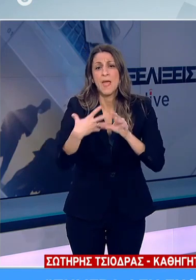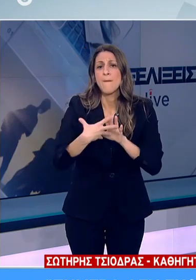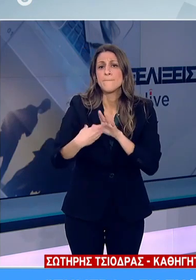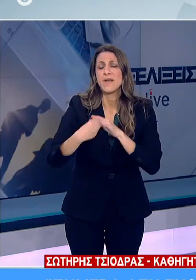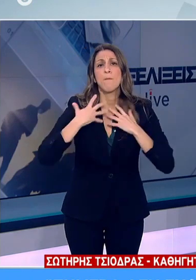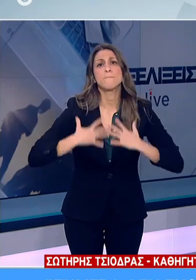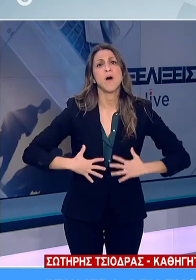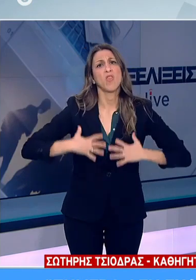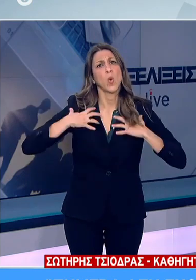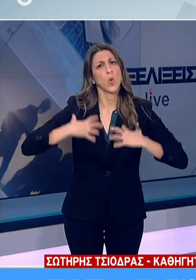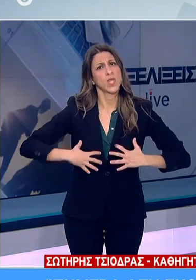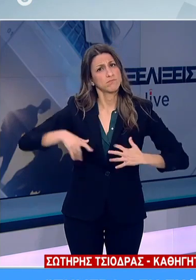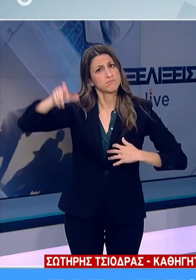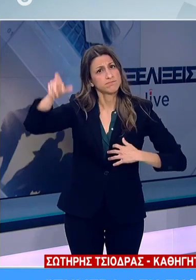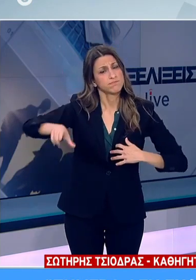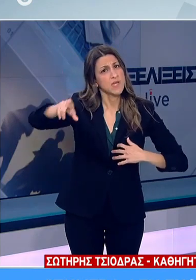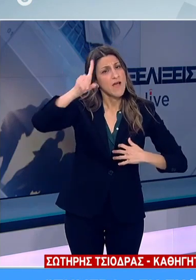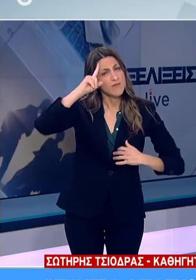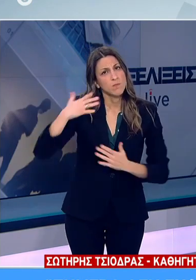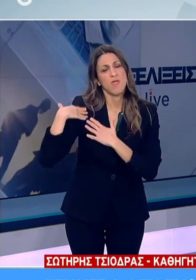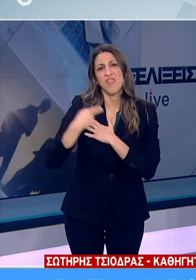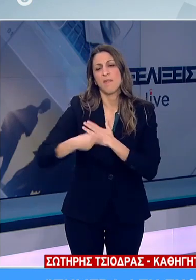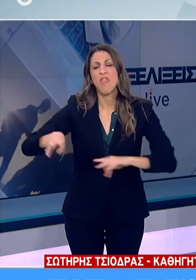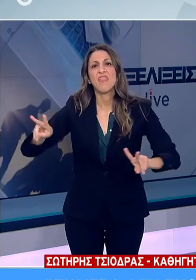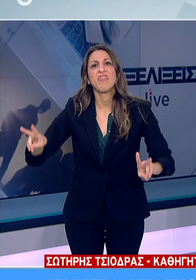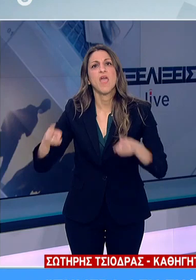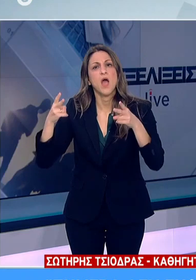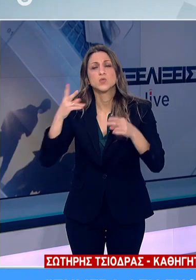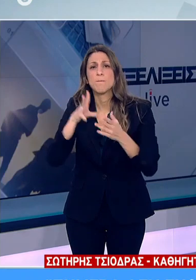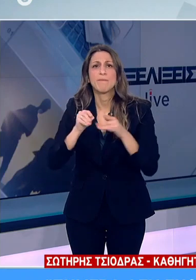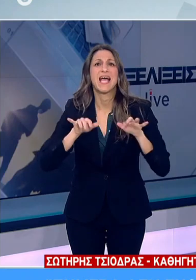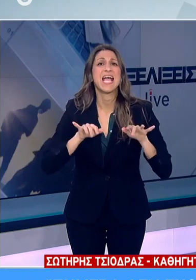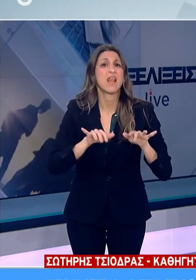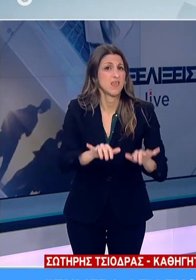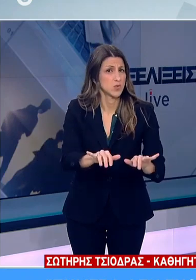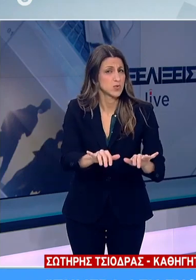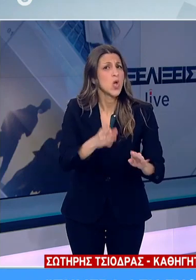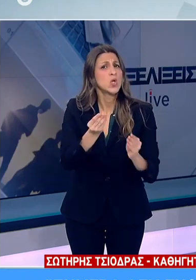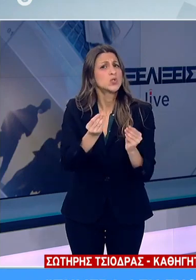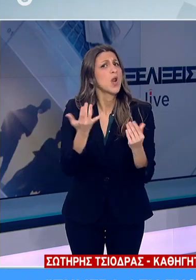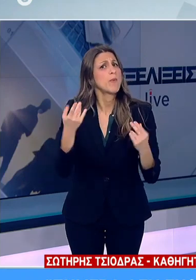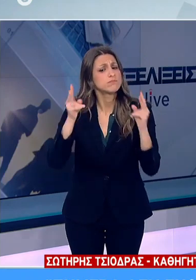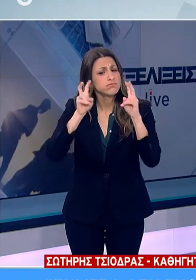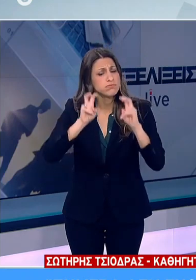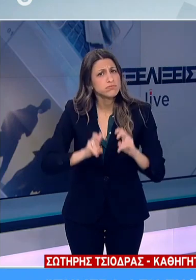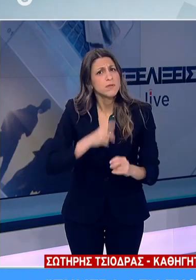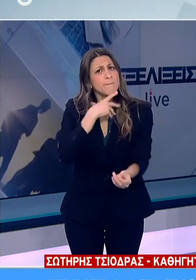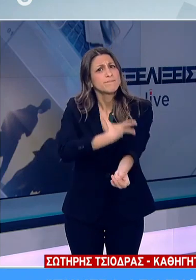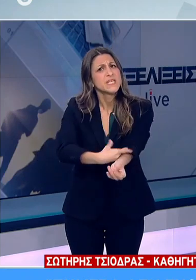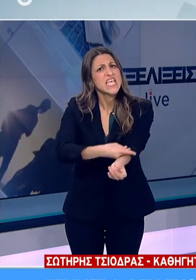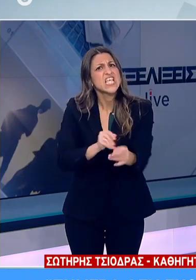οι παθολογανατόμοι, που είναι υπεύθυνοι για τη διάγνωση πολλών νόσων, κυρίως καρκίνων, με την εξέταση ιστικών